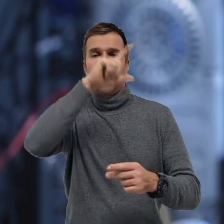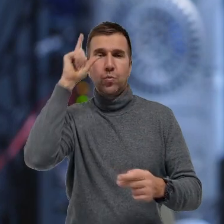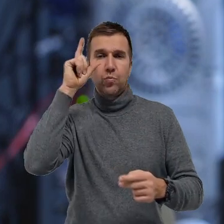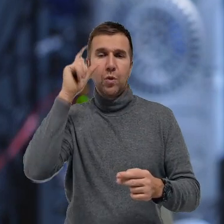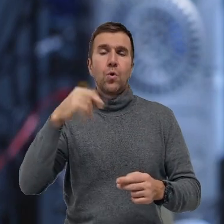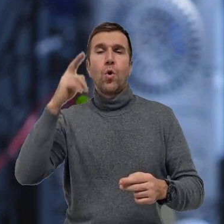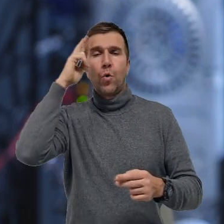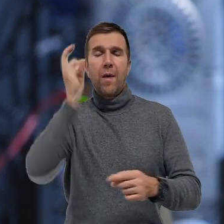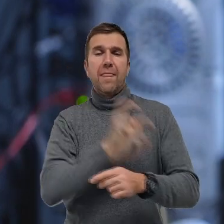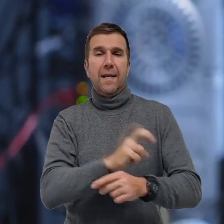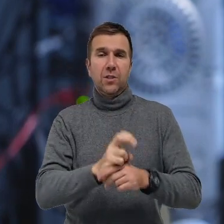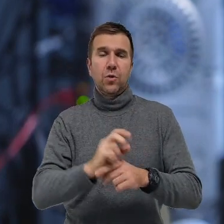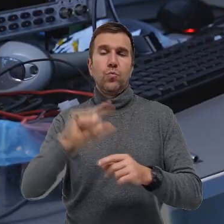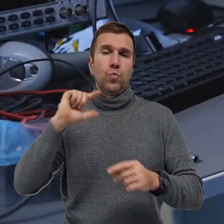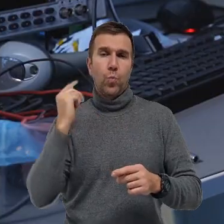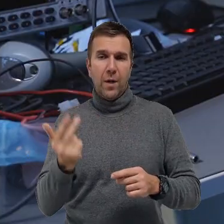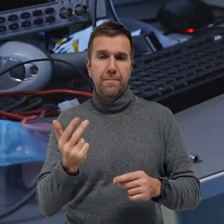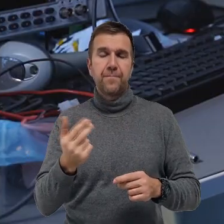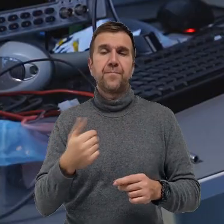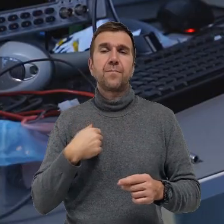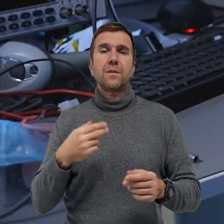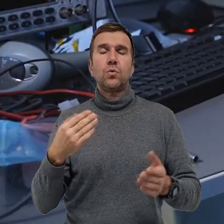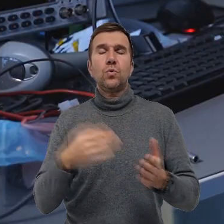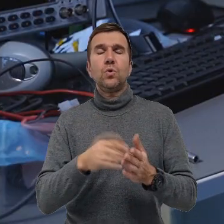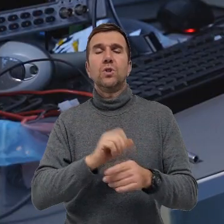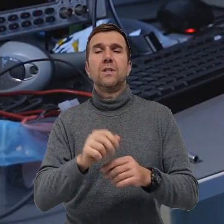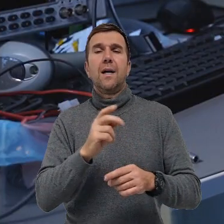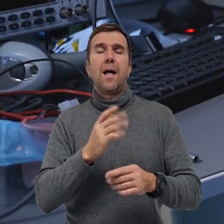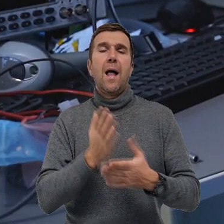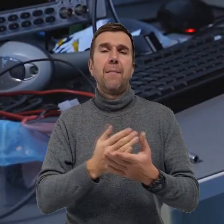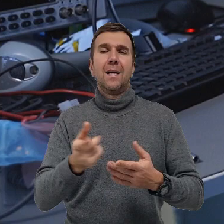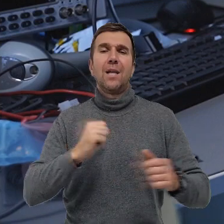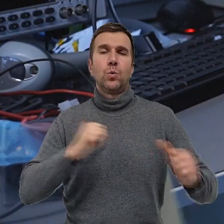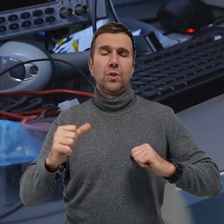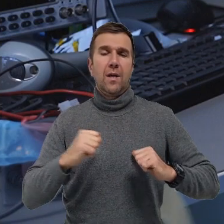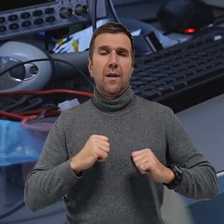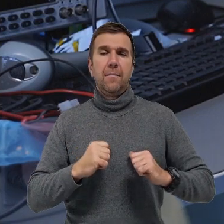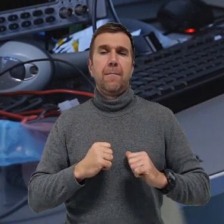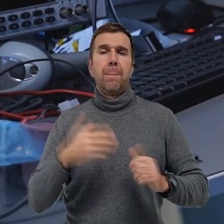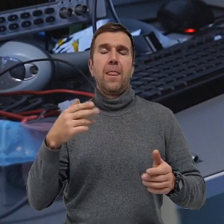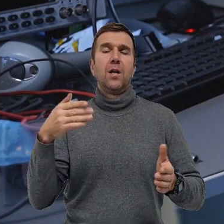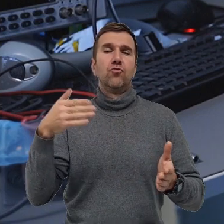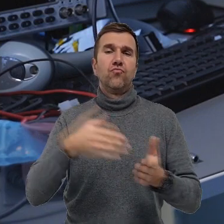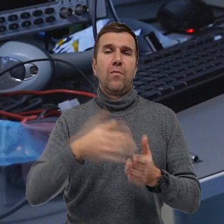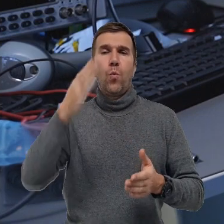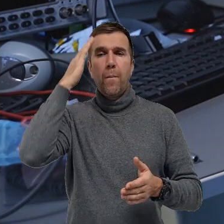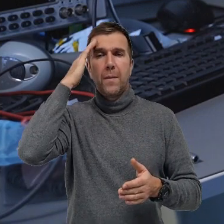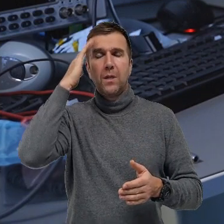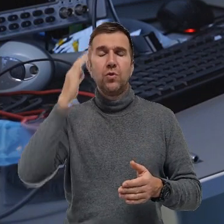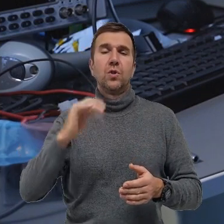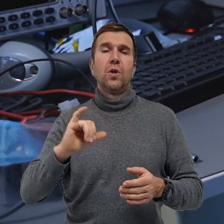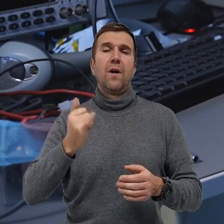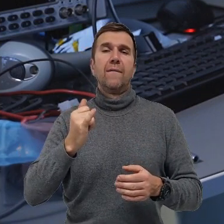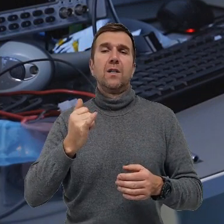pewną dozą zrozumienia technicznego, z którym mamy do czynienia, no dochodzą te elementy zarządcze. W sensie trzeba umieć ustawić w